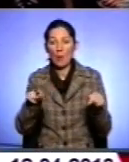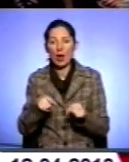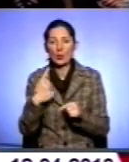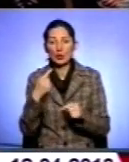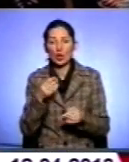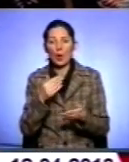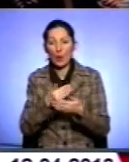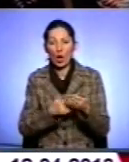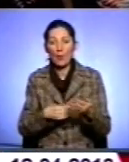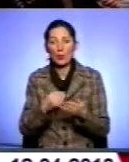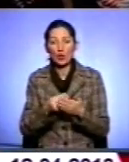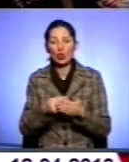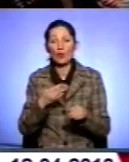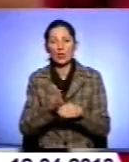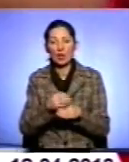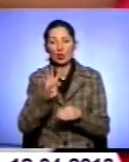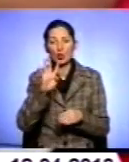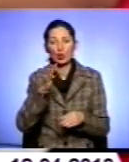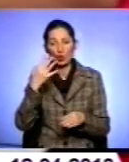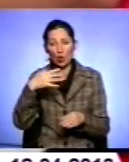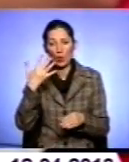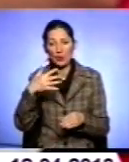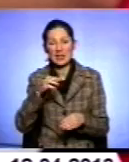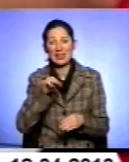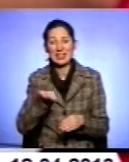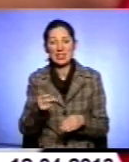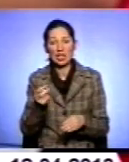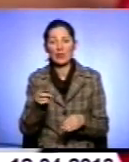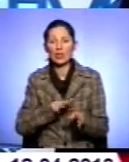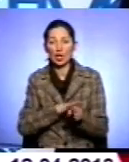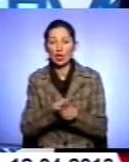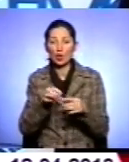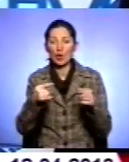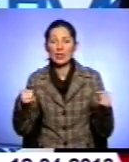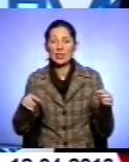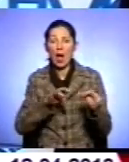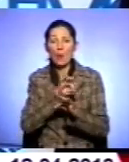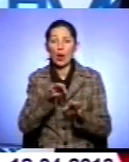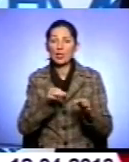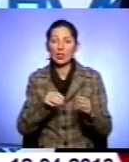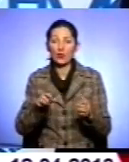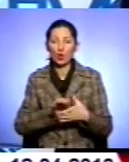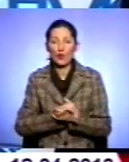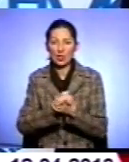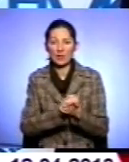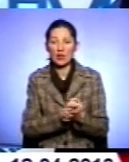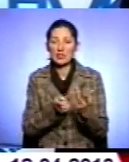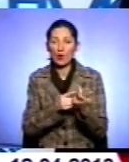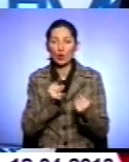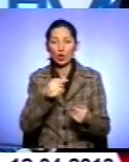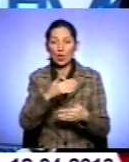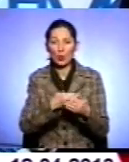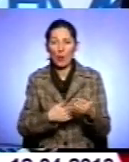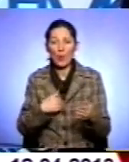виділяють 40-50 тисяч гривень на реалізацію різних проєктів товариства. За рахунок тої програми ми виконали